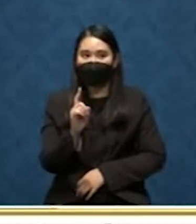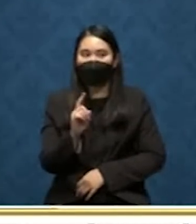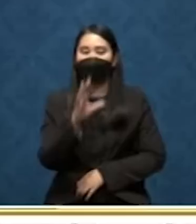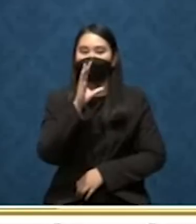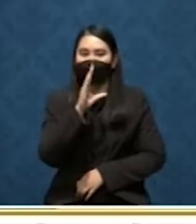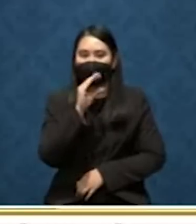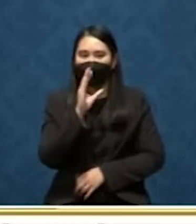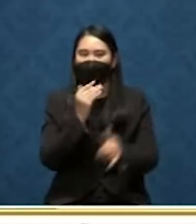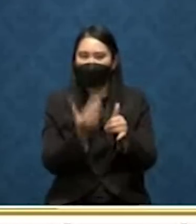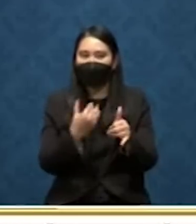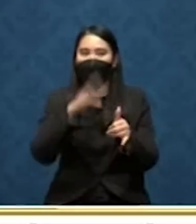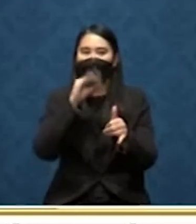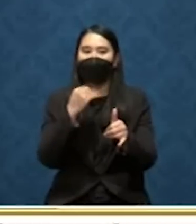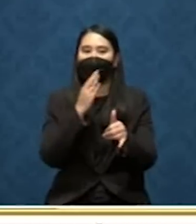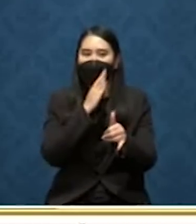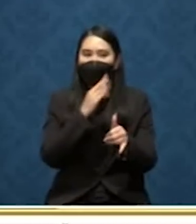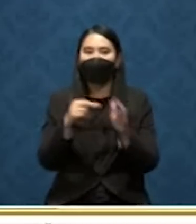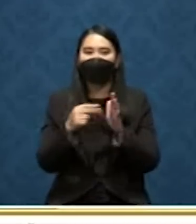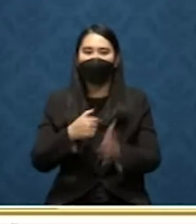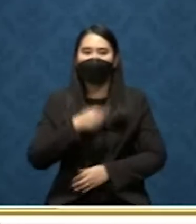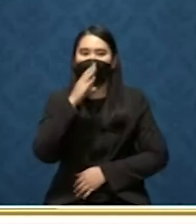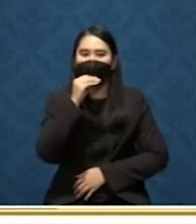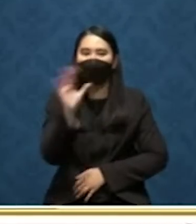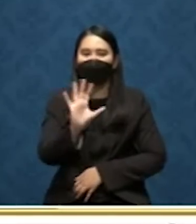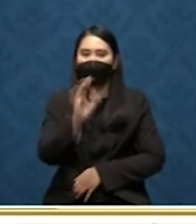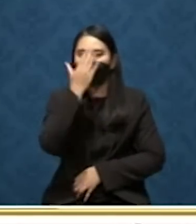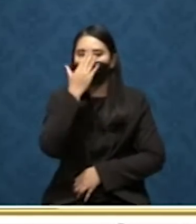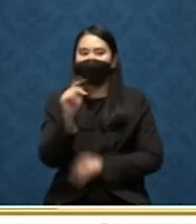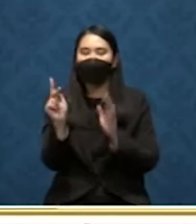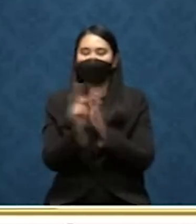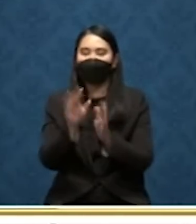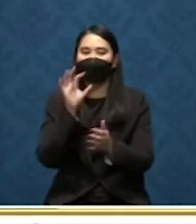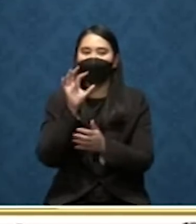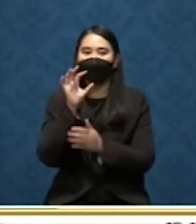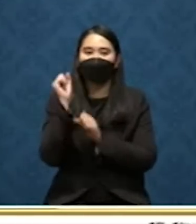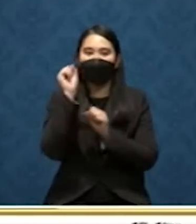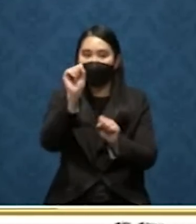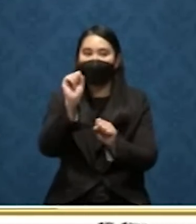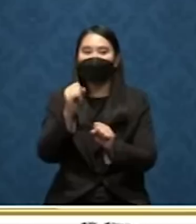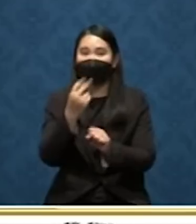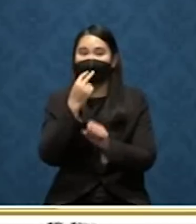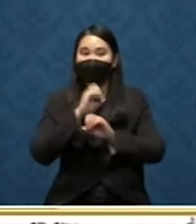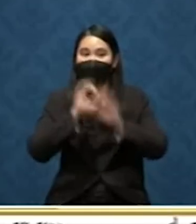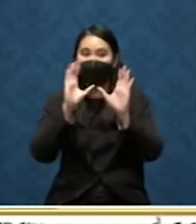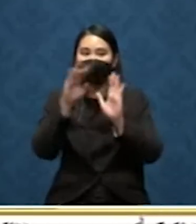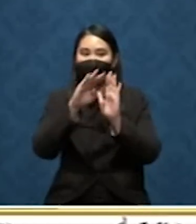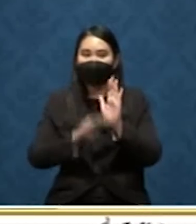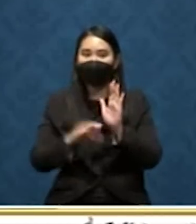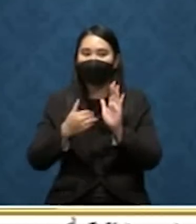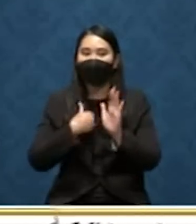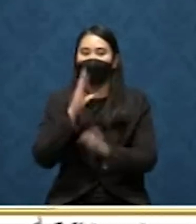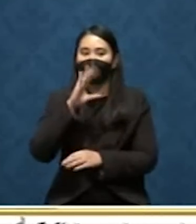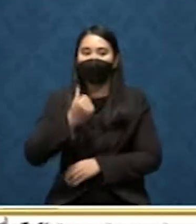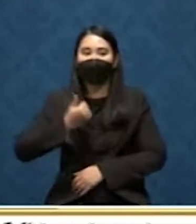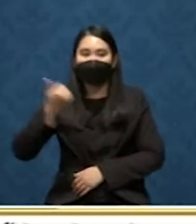แอบอ้างเราก็ไม่ต้พูดถงเสียเพราะข้อบัครับก็มีอยู่ให้ทานเห็นอยู่ว่าไม่เอย